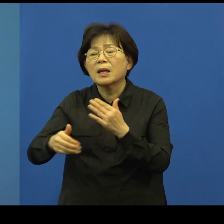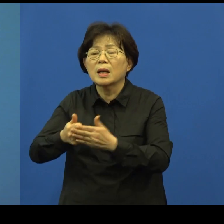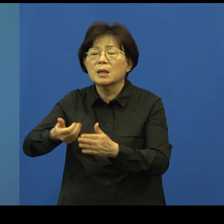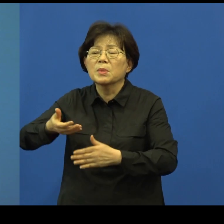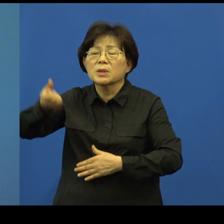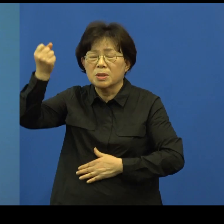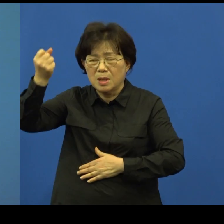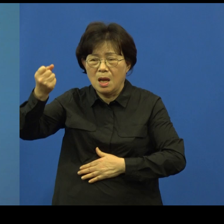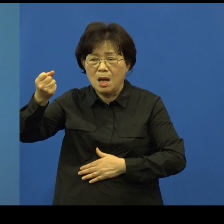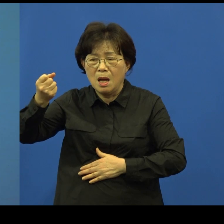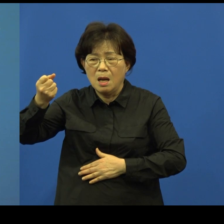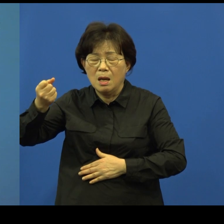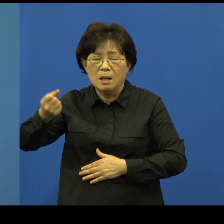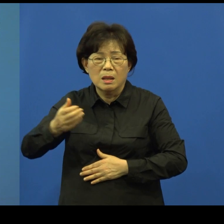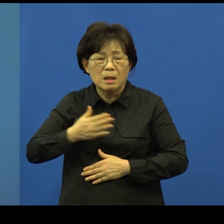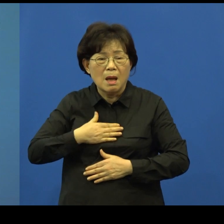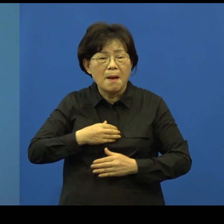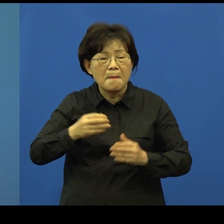망했다.